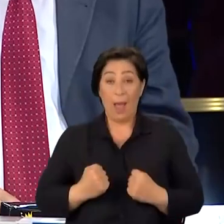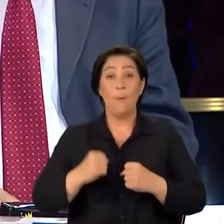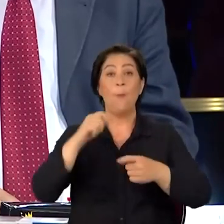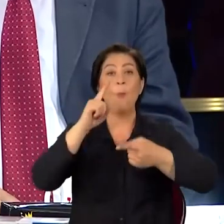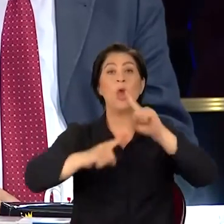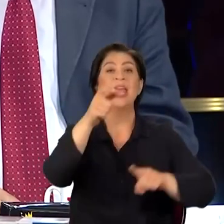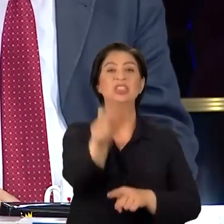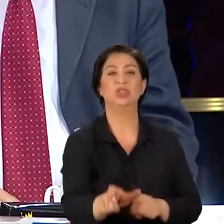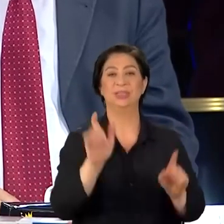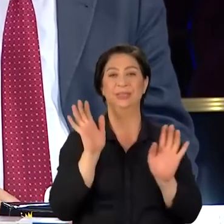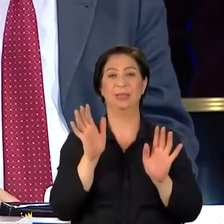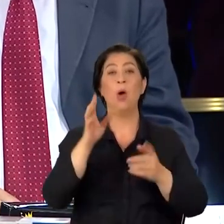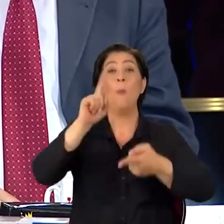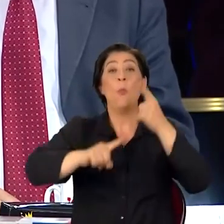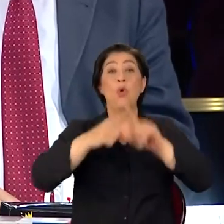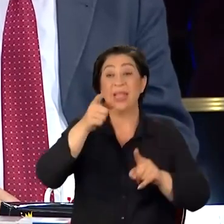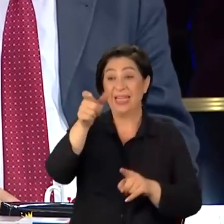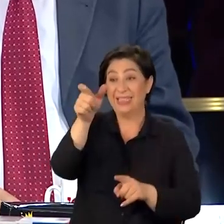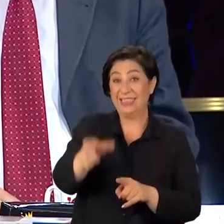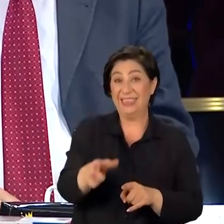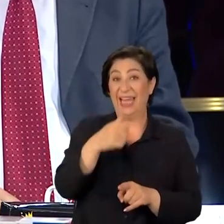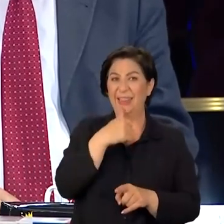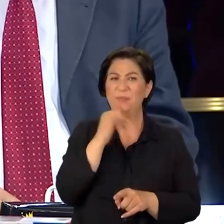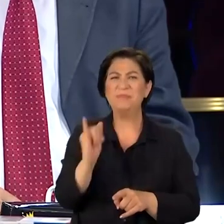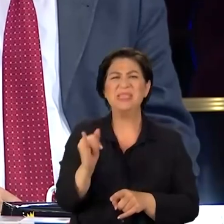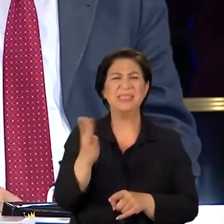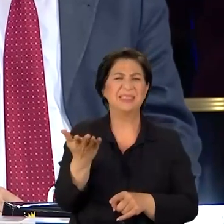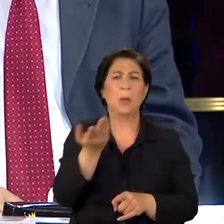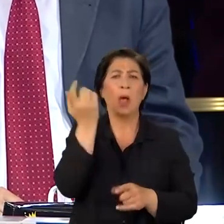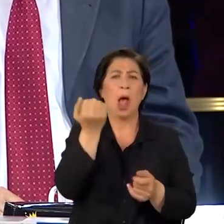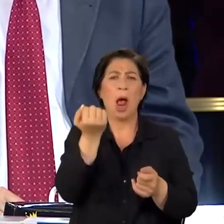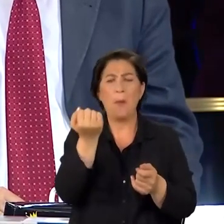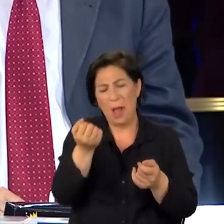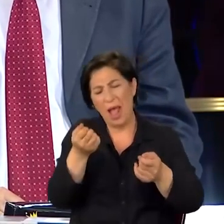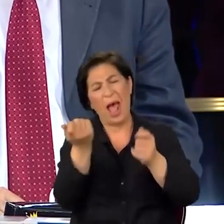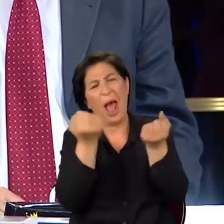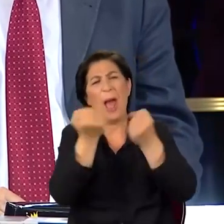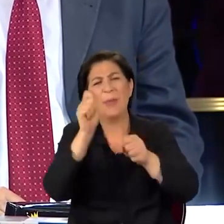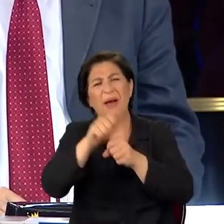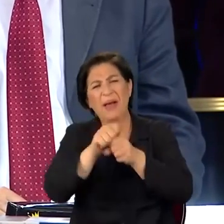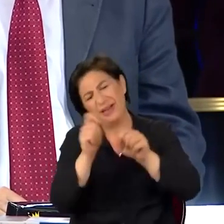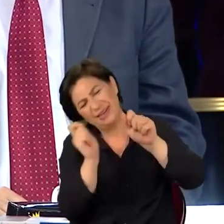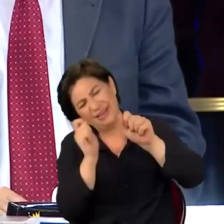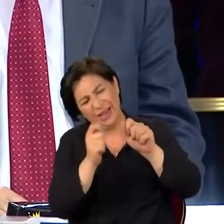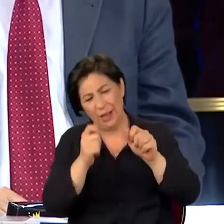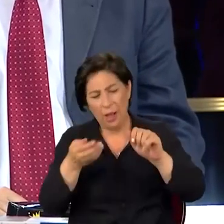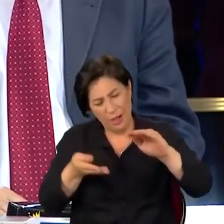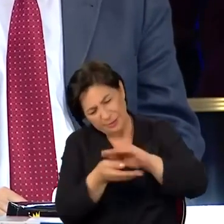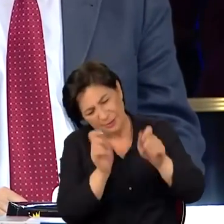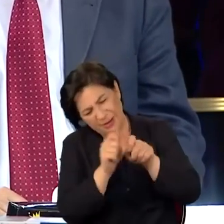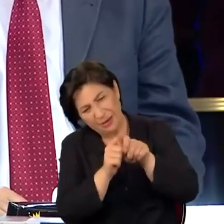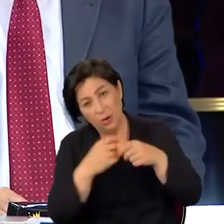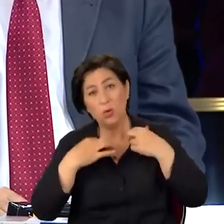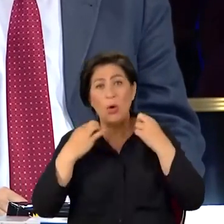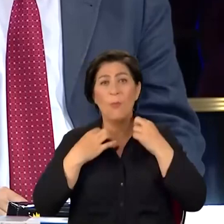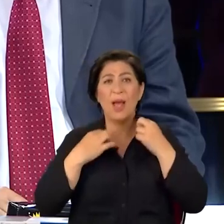Şimdi politikacı kirliyse, ya o anda bir otomobilin altından kalkmış, çamurdan çıkmış, gömleği giyiyor, gömlek kirleniyor. Hemen